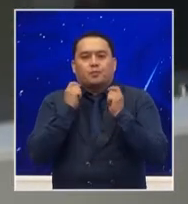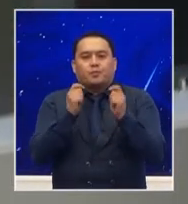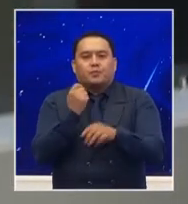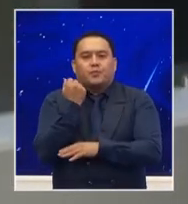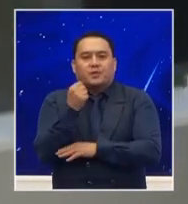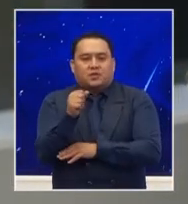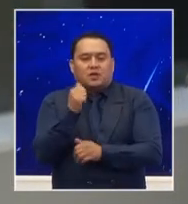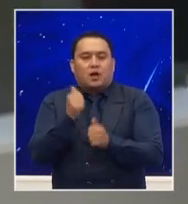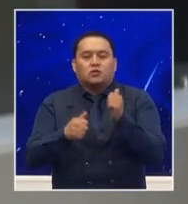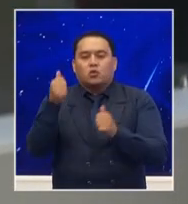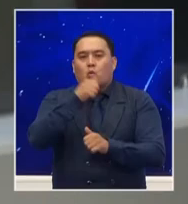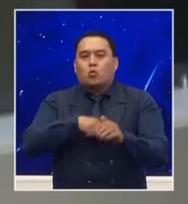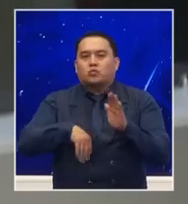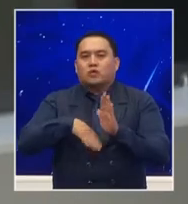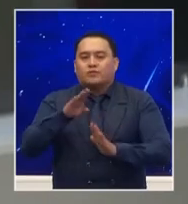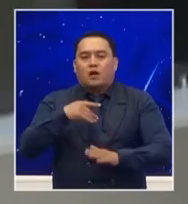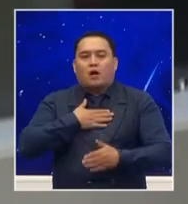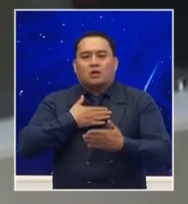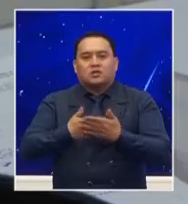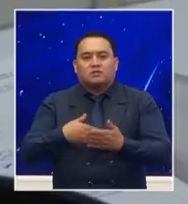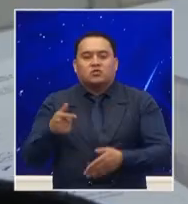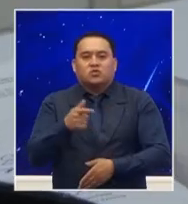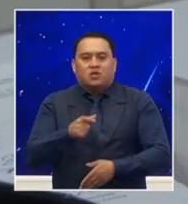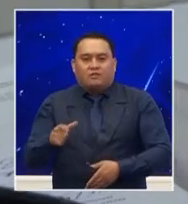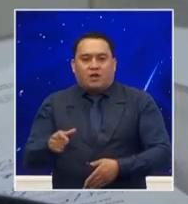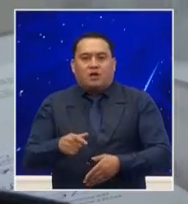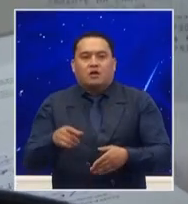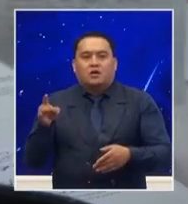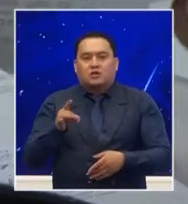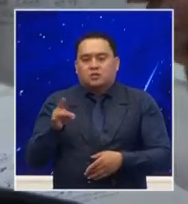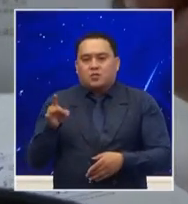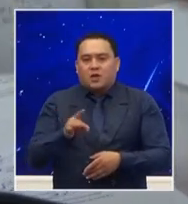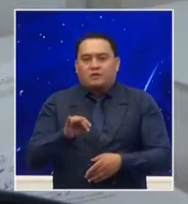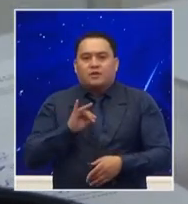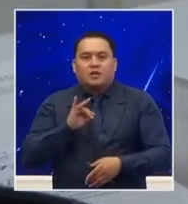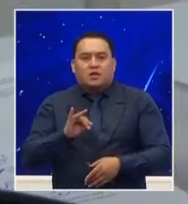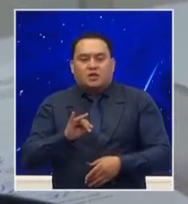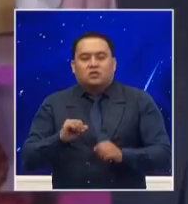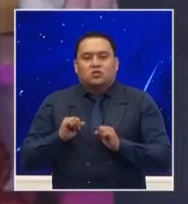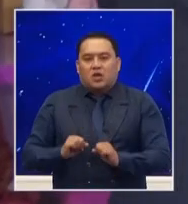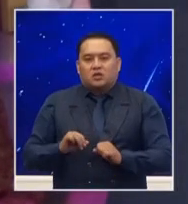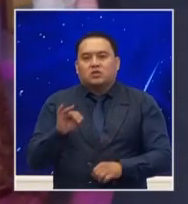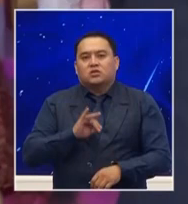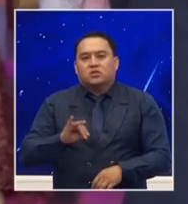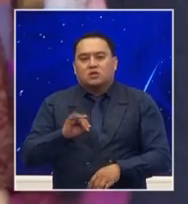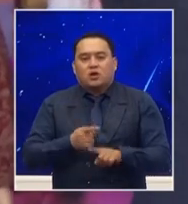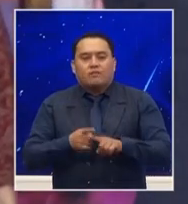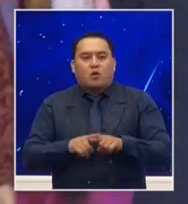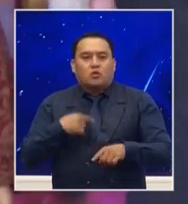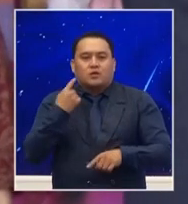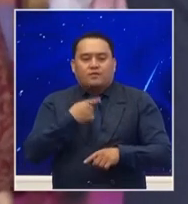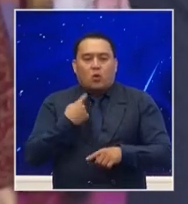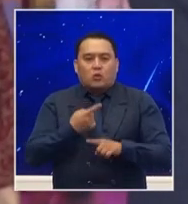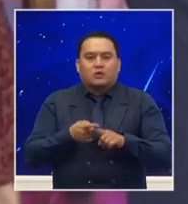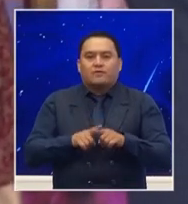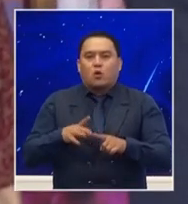проводится ежегодно с целью повышения гражданской активности, сокращения размеров теневой экономики, а также защищает интересы добросовестных предпринимателей.